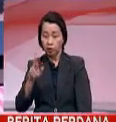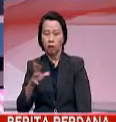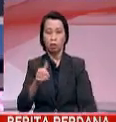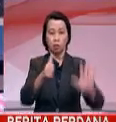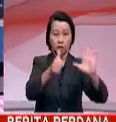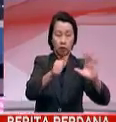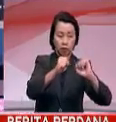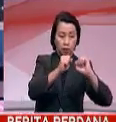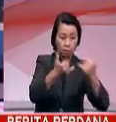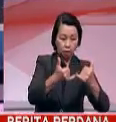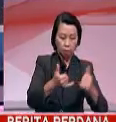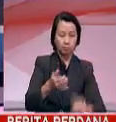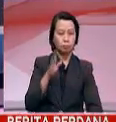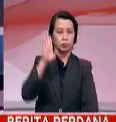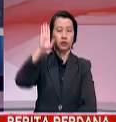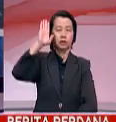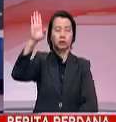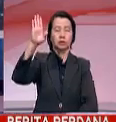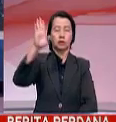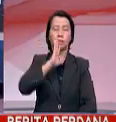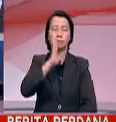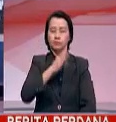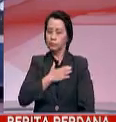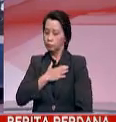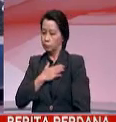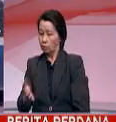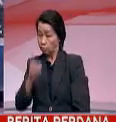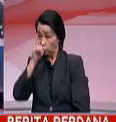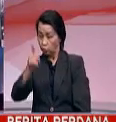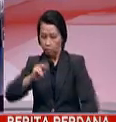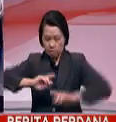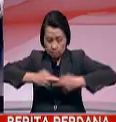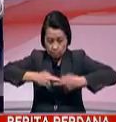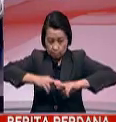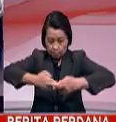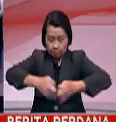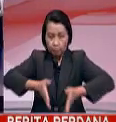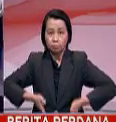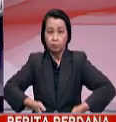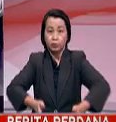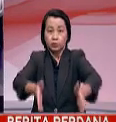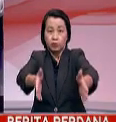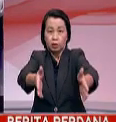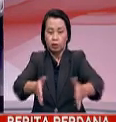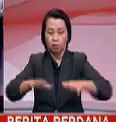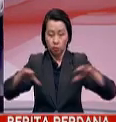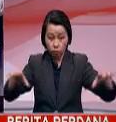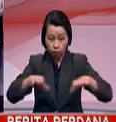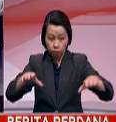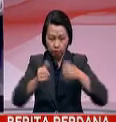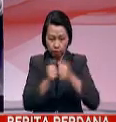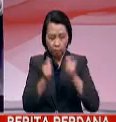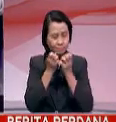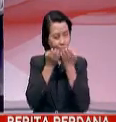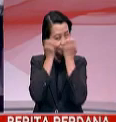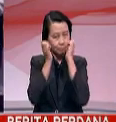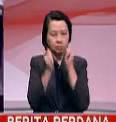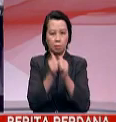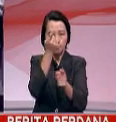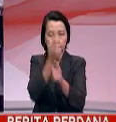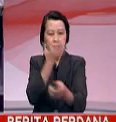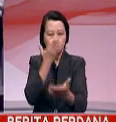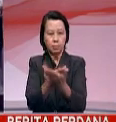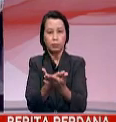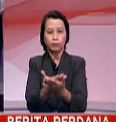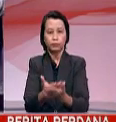syarikat konsesi berikrar menyatakan komitmen memastikan penyelenggaraan infrastruktur jalan raya dilakukan dengan cekap dan berkesan.